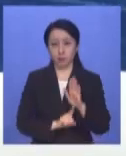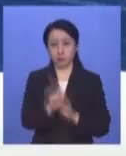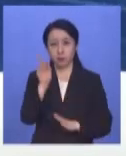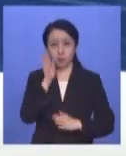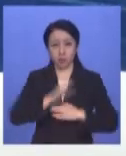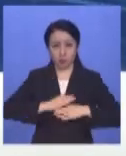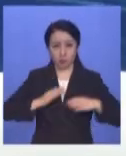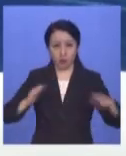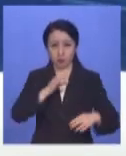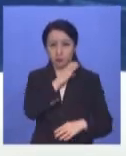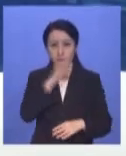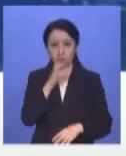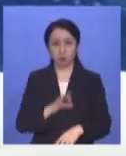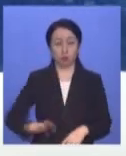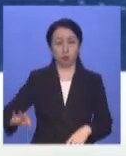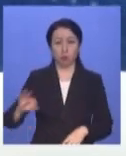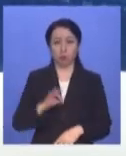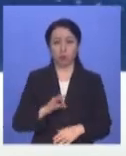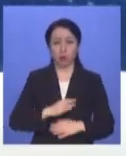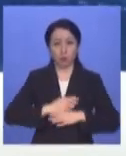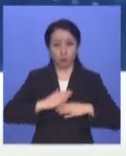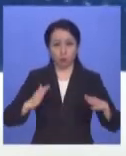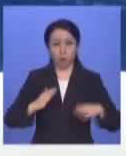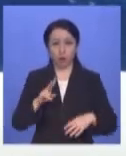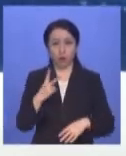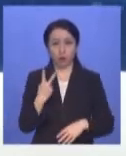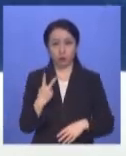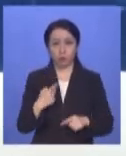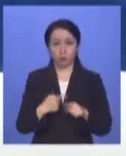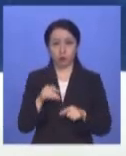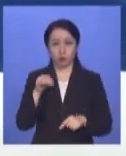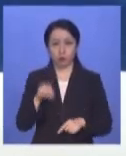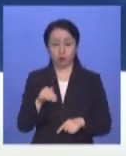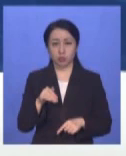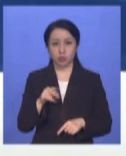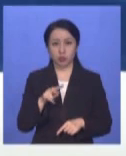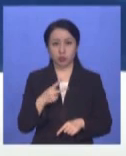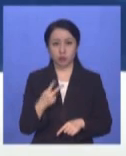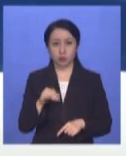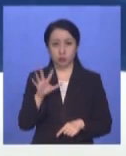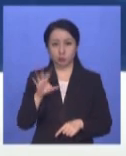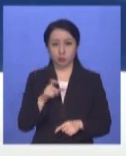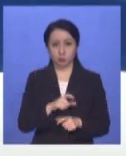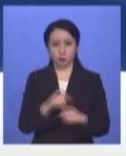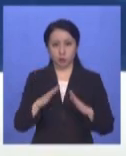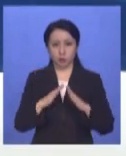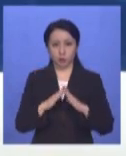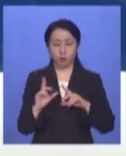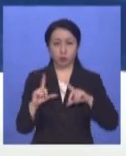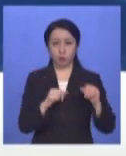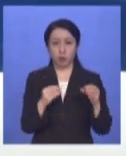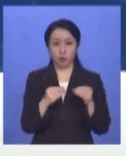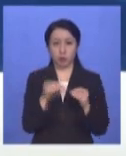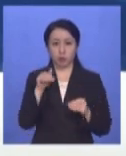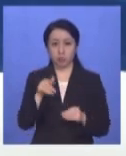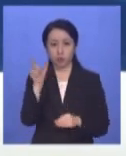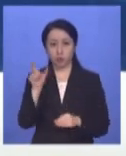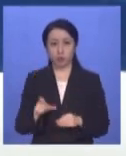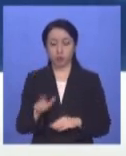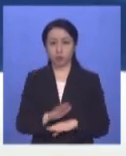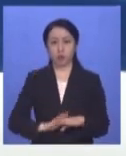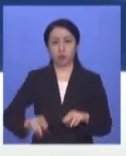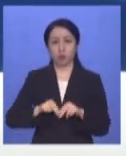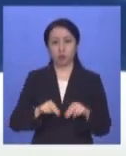С начала паводка в Северо-Казахстанской области подтопило более 2500 жилых домов. Эвакуированы порядка 10 тысяч человек.